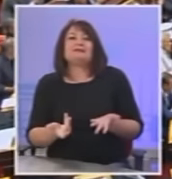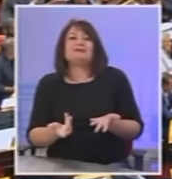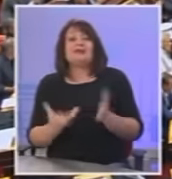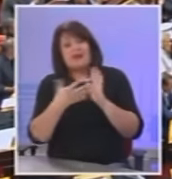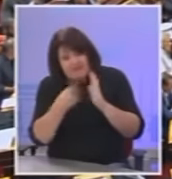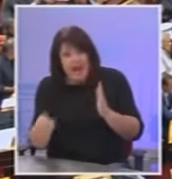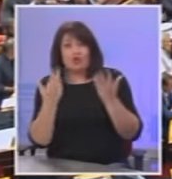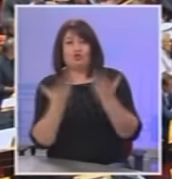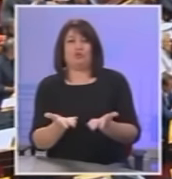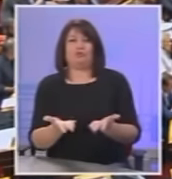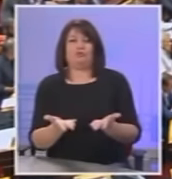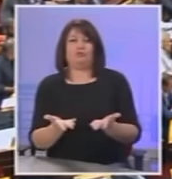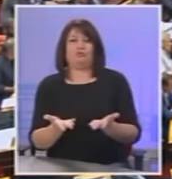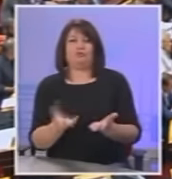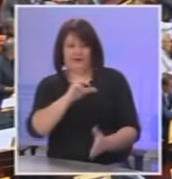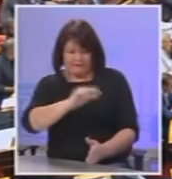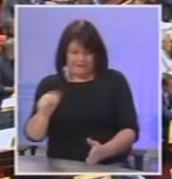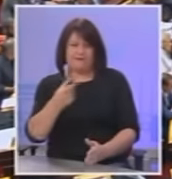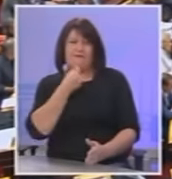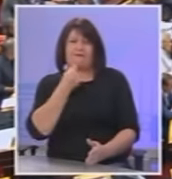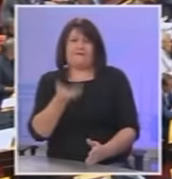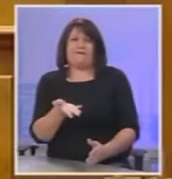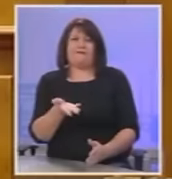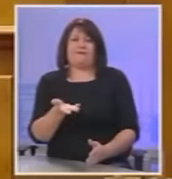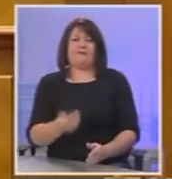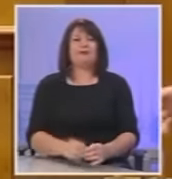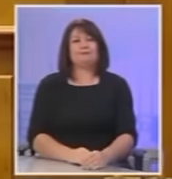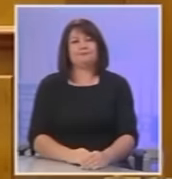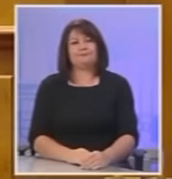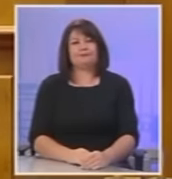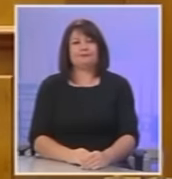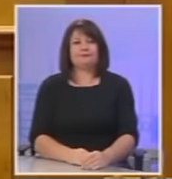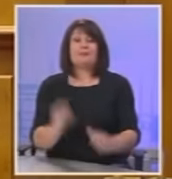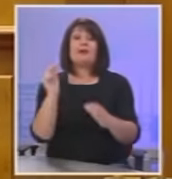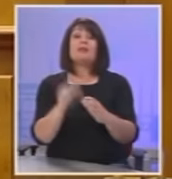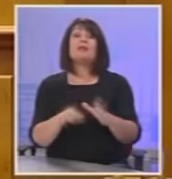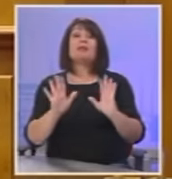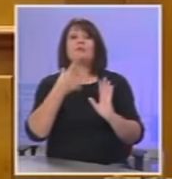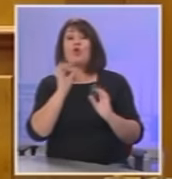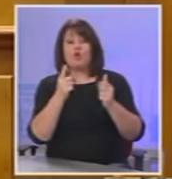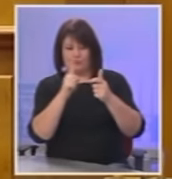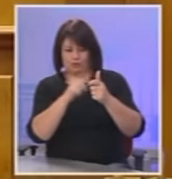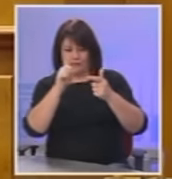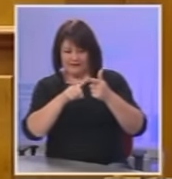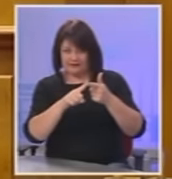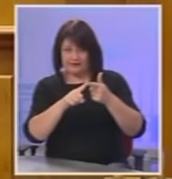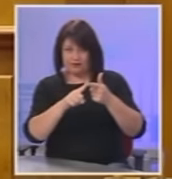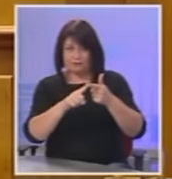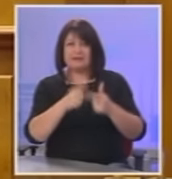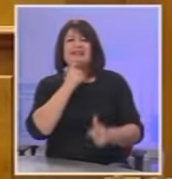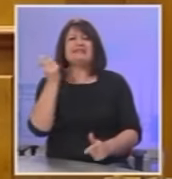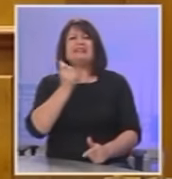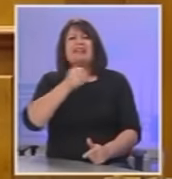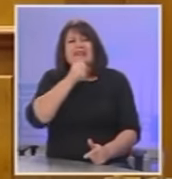Αποσύρετε τον λοιπόν και αυτόν με την ίδια ευκολία. Το καταψηφίζουμε δεύτερον, διότι το νομοσχέδιο καταργεί τις συντάξεις